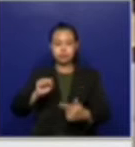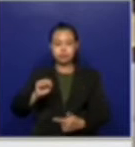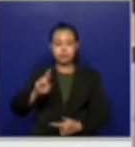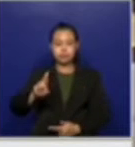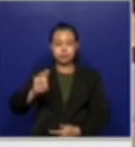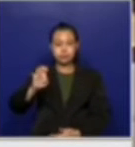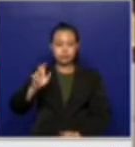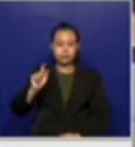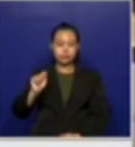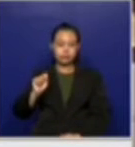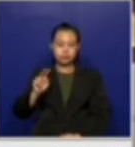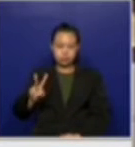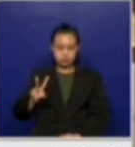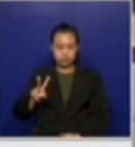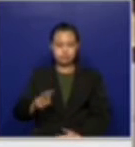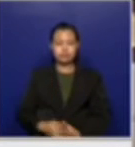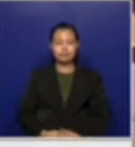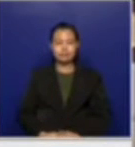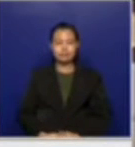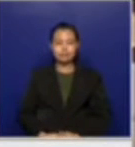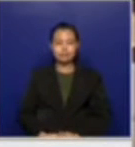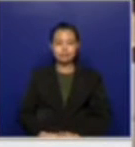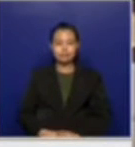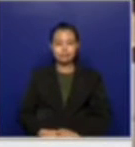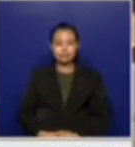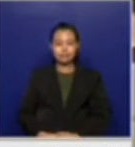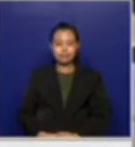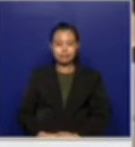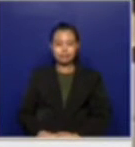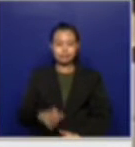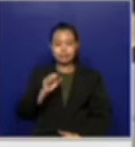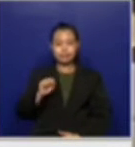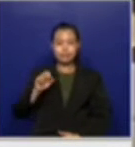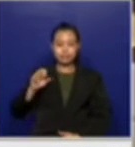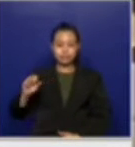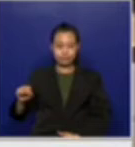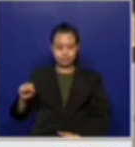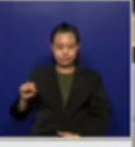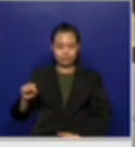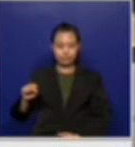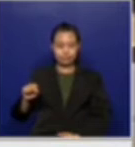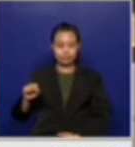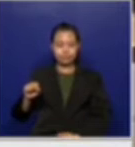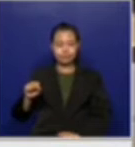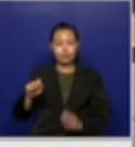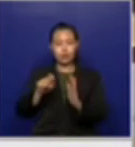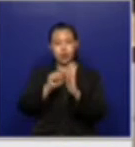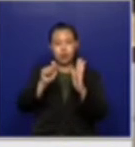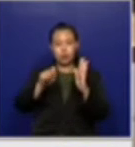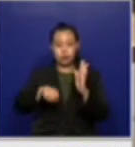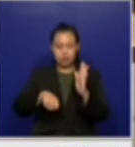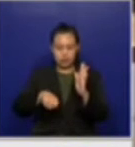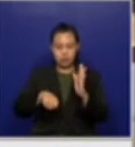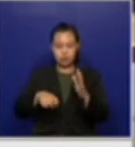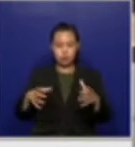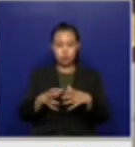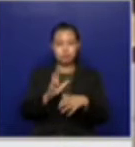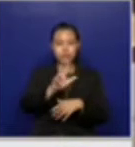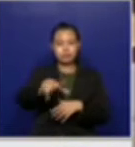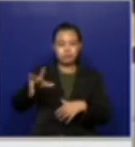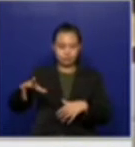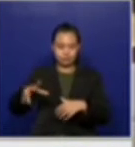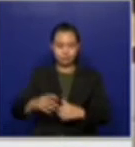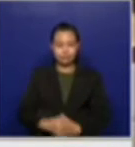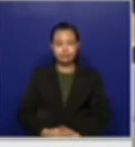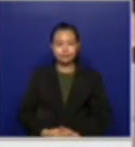กับผมนายประเสริฐจันทละลวงทองสมาชิกสภาผู้แทนราษฎรจังหวัดนครราชสีมาพรรคเพื่อไทยท่